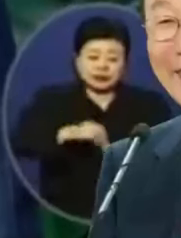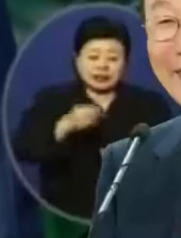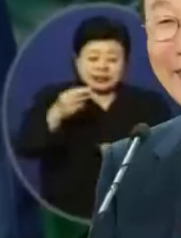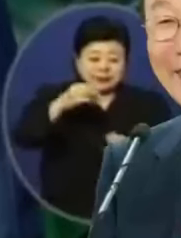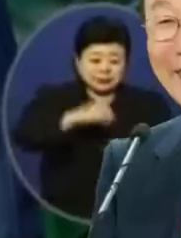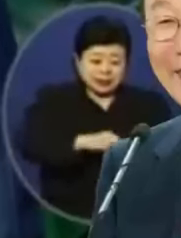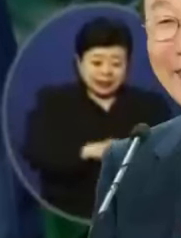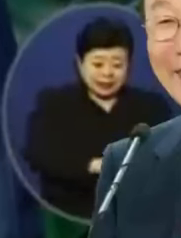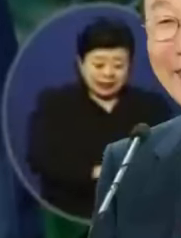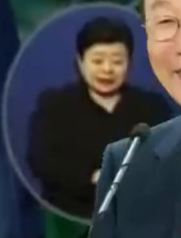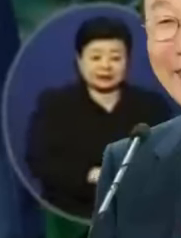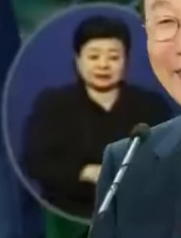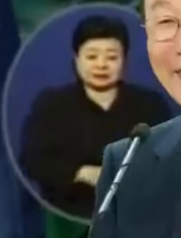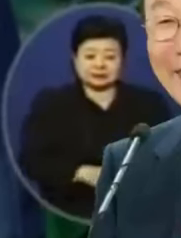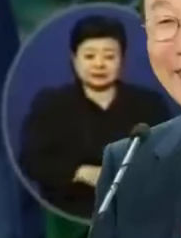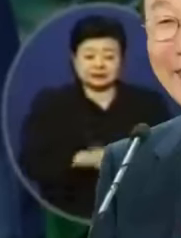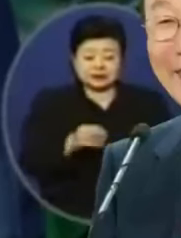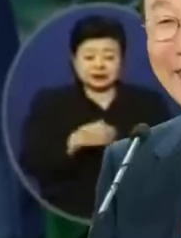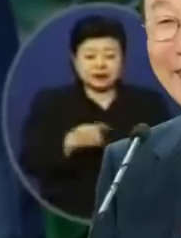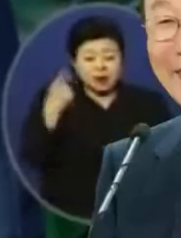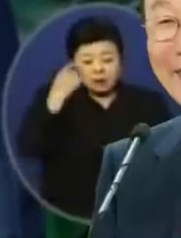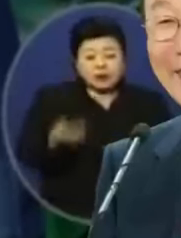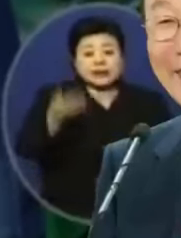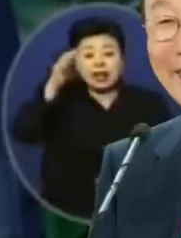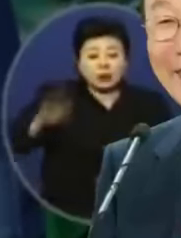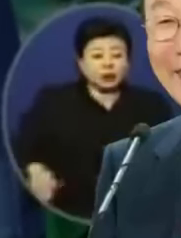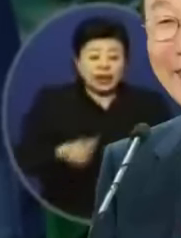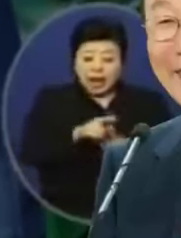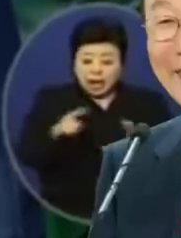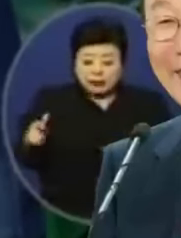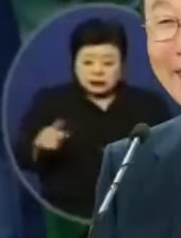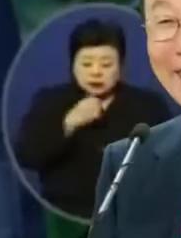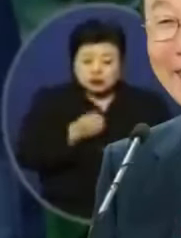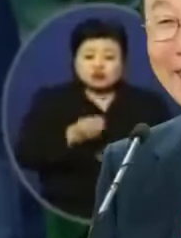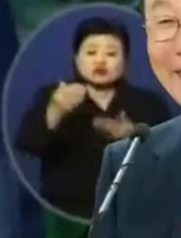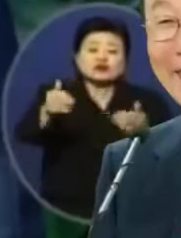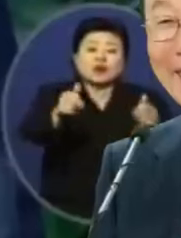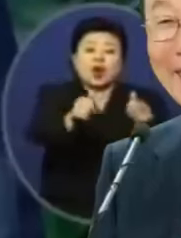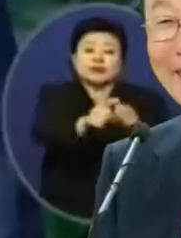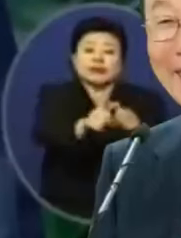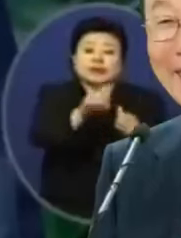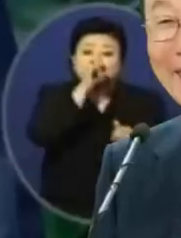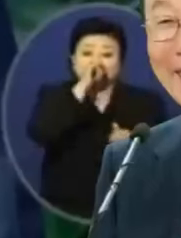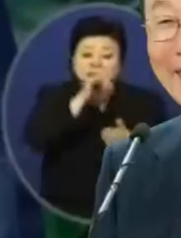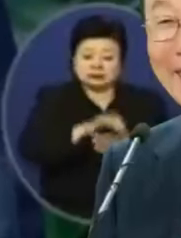내려가면 어느 곳에 가나 머리가 되고 꼬리가 안 되는 하나님의 축복이 같이 계시는 것입니다.